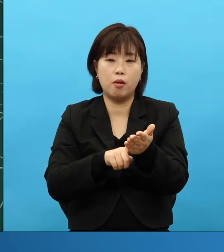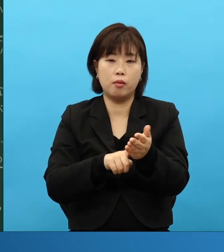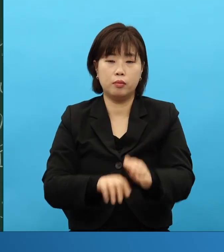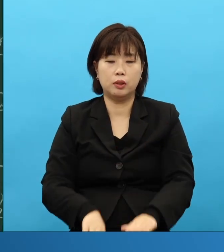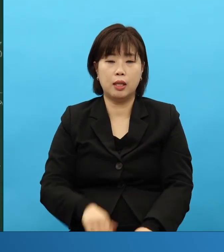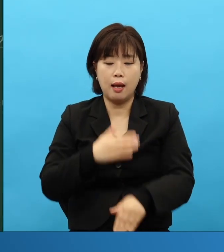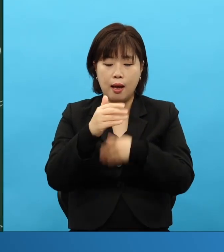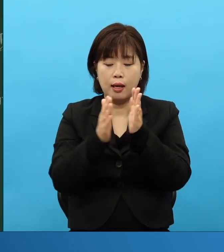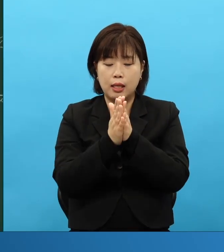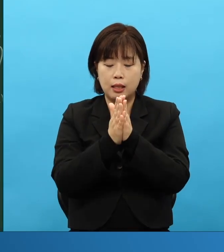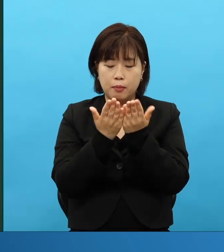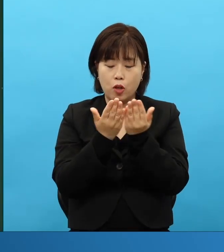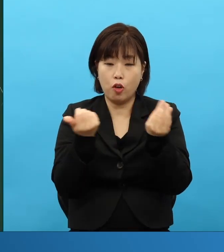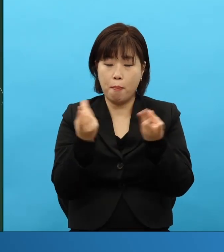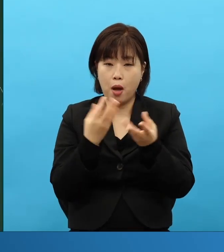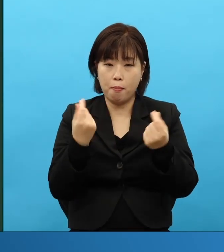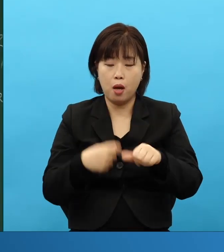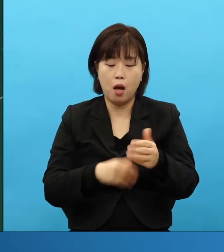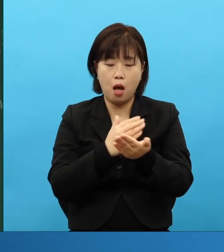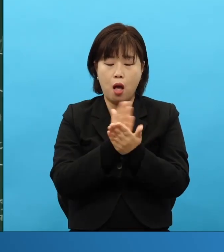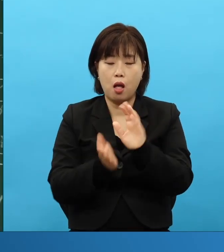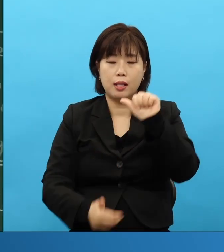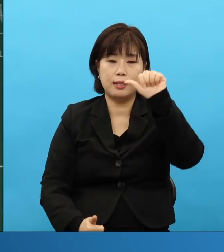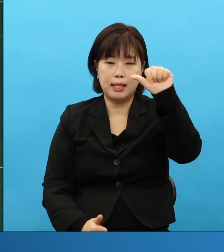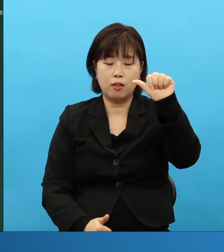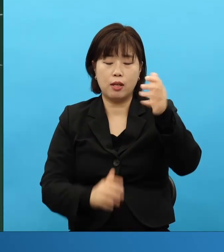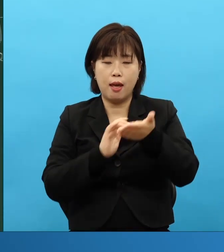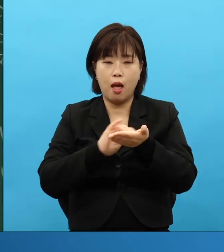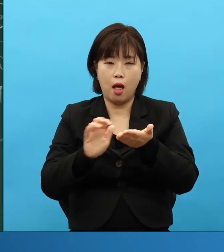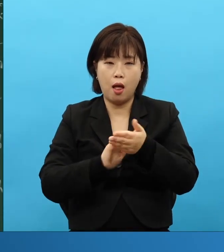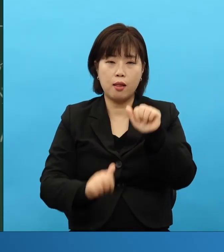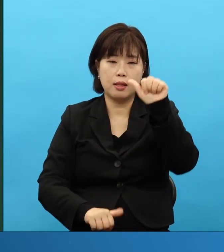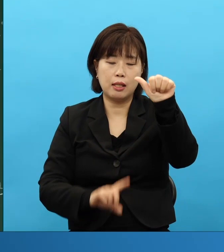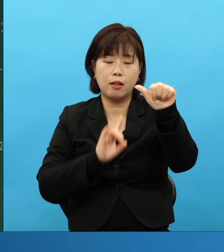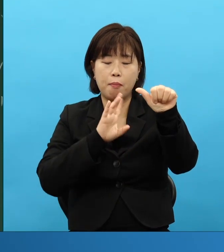5개만 소개하겠습니다. 我介绍5句圣经章节，